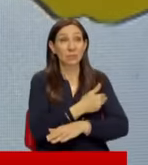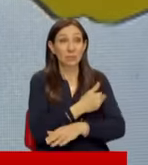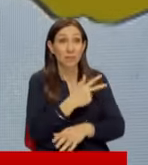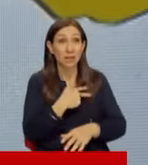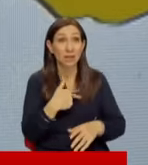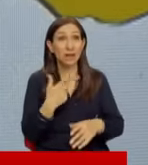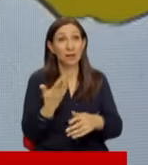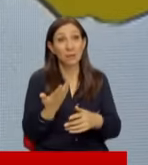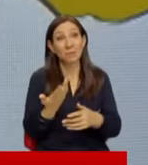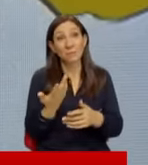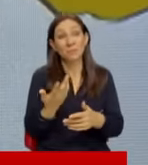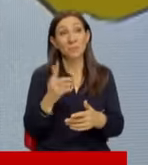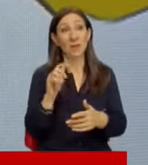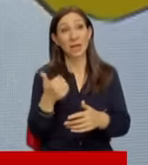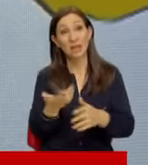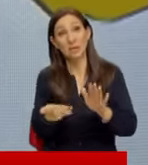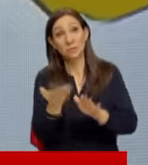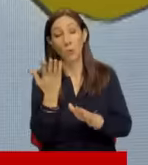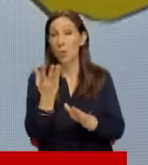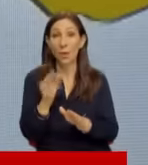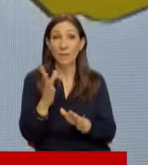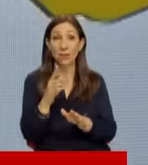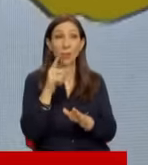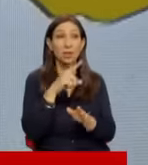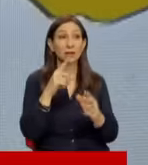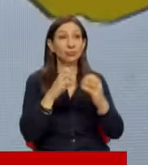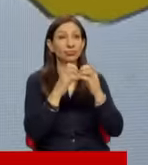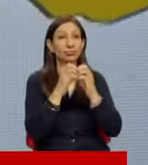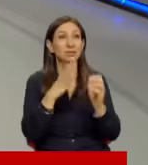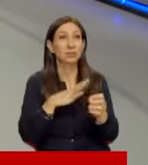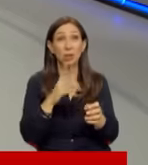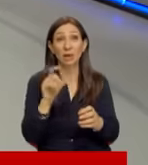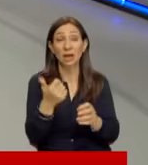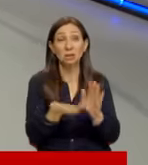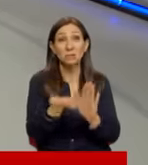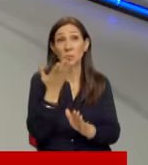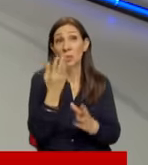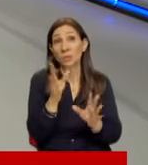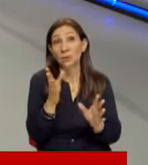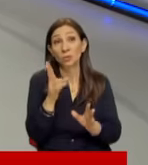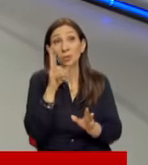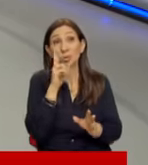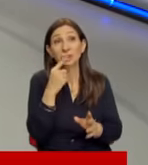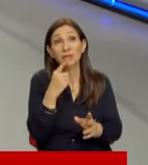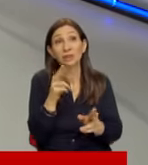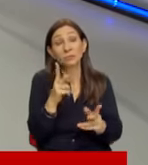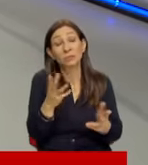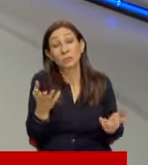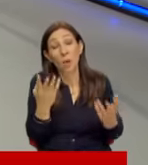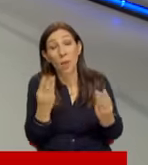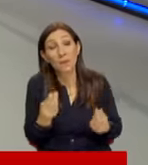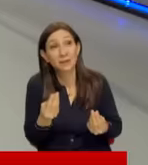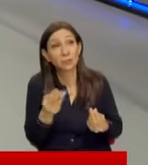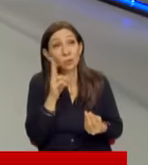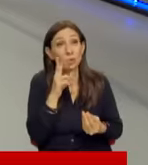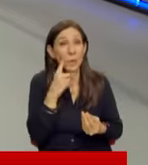hizmetlerde hizmetlerde bir kalite artışı da yaşanabilir. Onlar belki didiştirmek istiyor ama böyle bir kalite artışı da yaşanabilir. Sonuç belki dediğin gibi yani farklı olabilir. Önemli olan